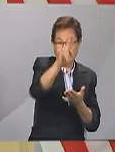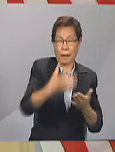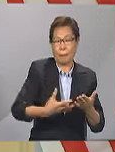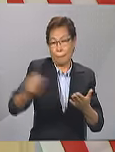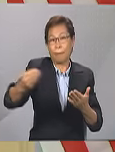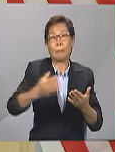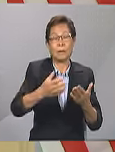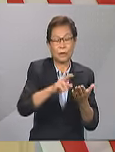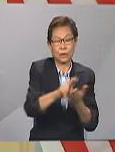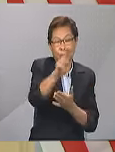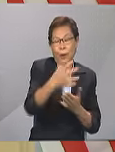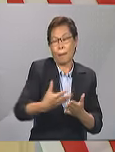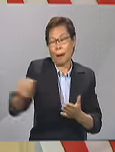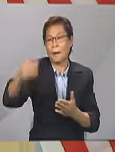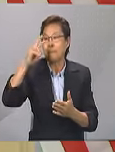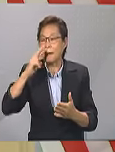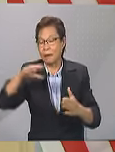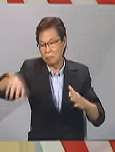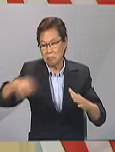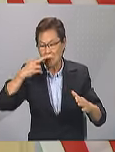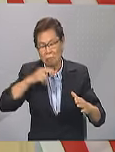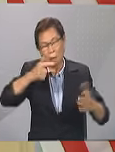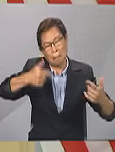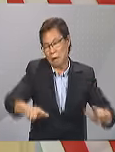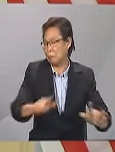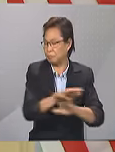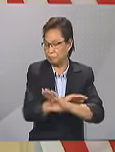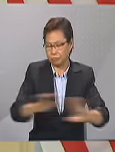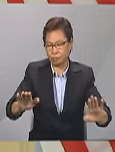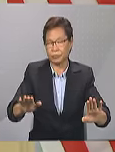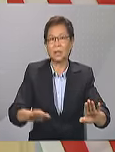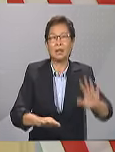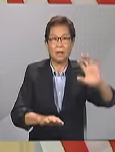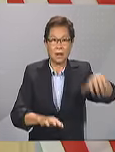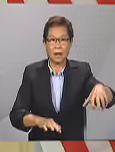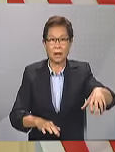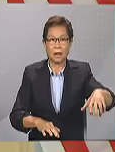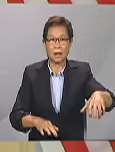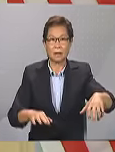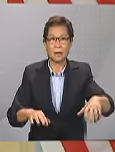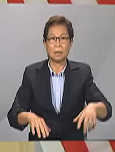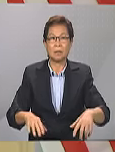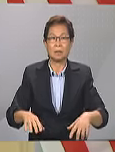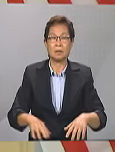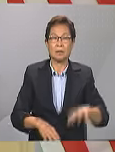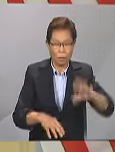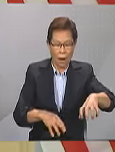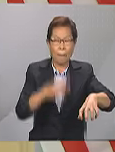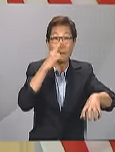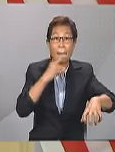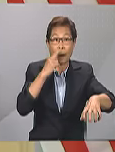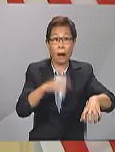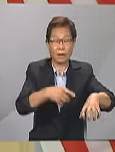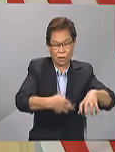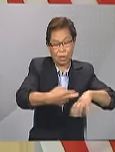balik ke Selera kami kita tidak benar kan daripada Zul merah dia menjauh rumah di dalam kawasan